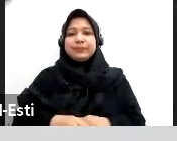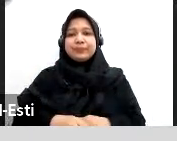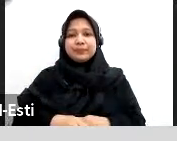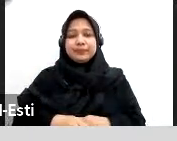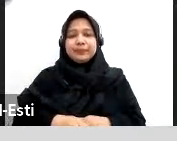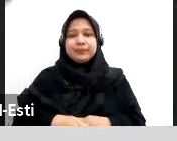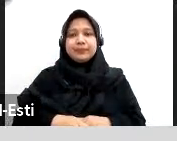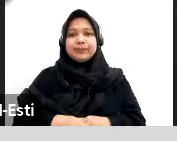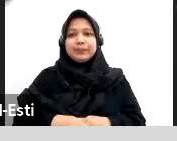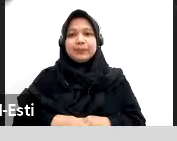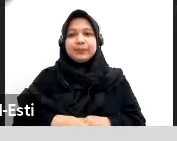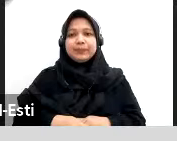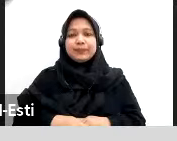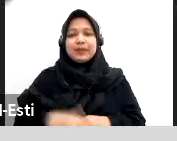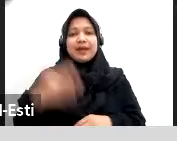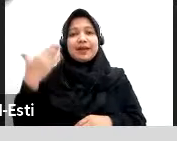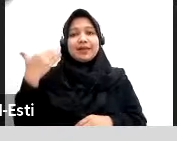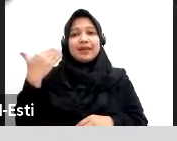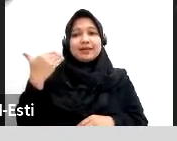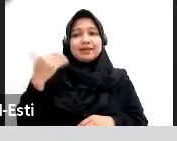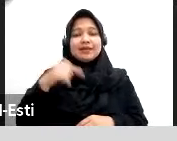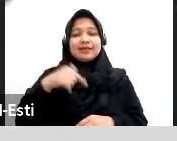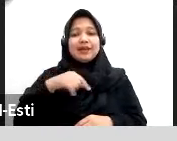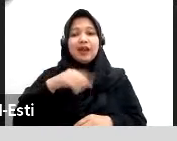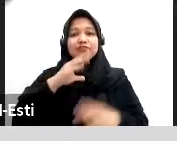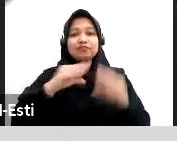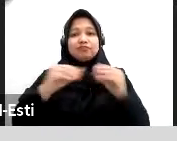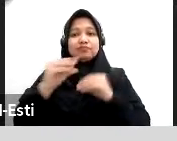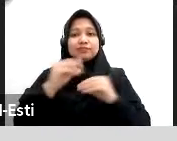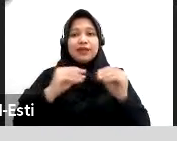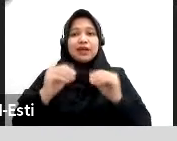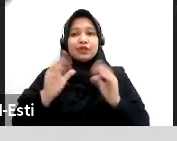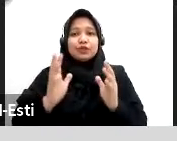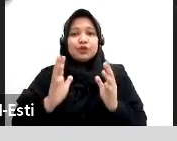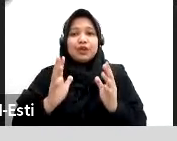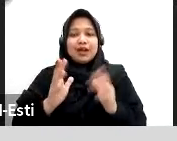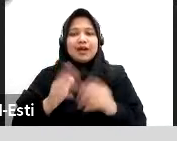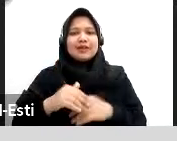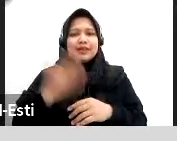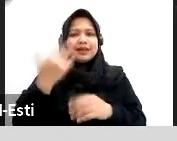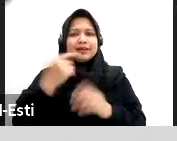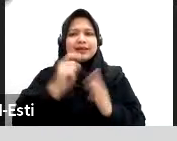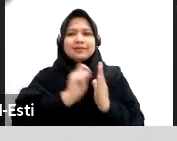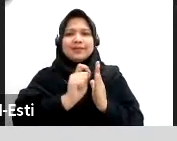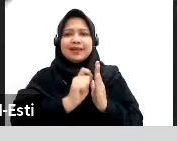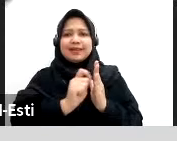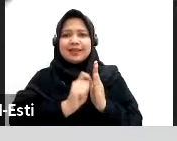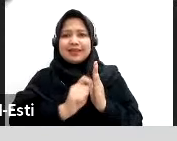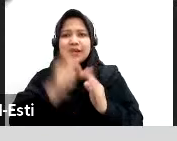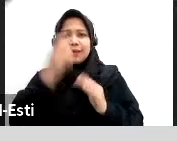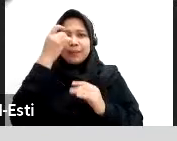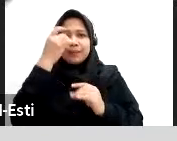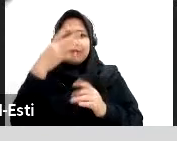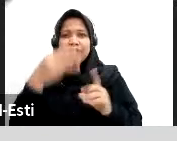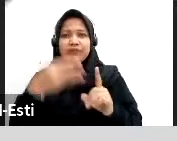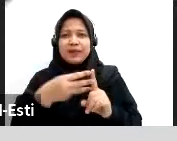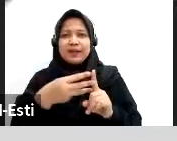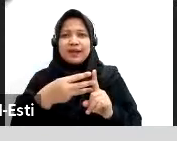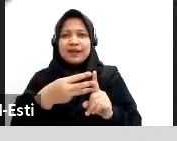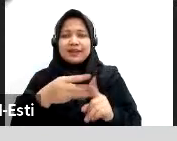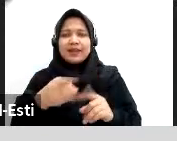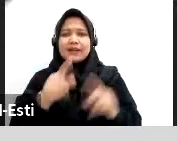ini yang tadi sempat dibahas ya tadi saya mencatat dari providernya Ade bahwa tim peneliti